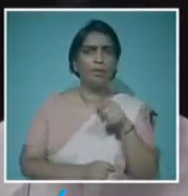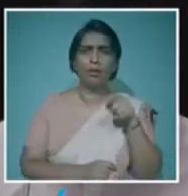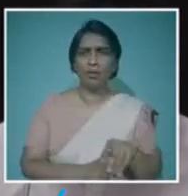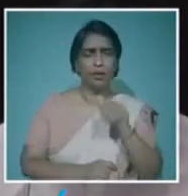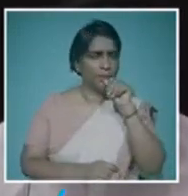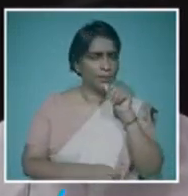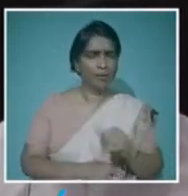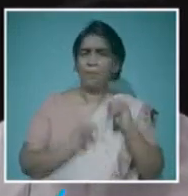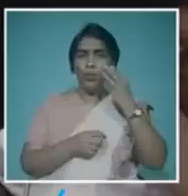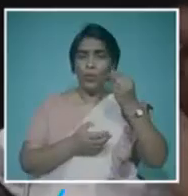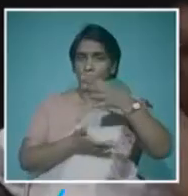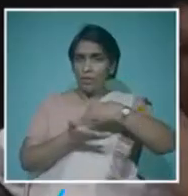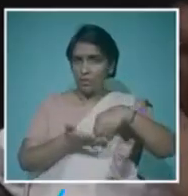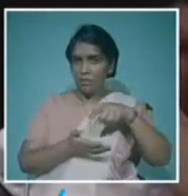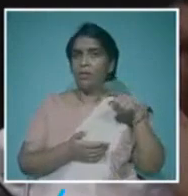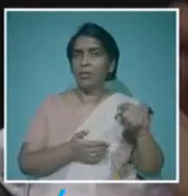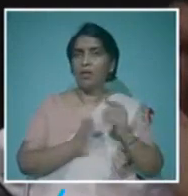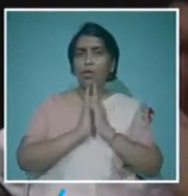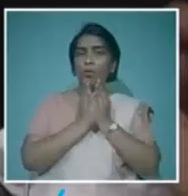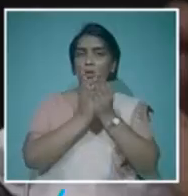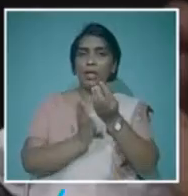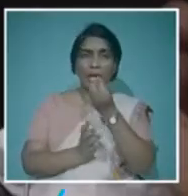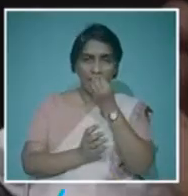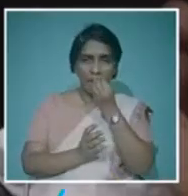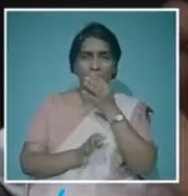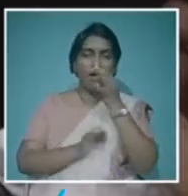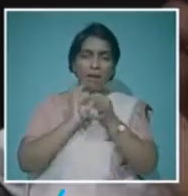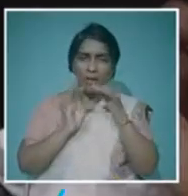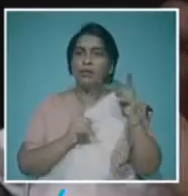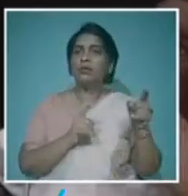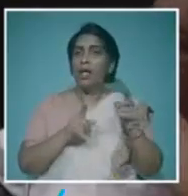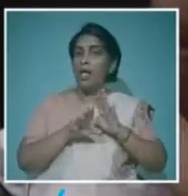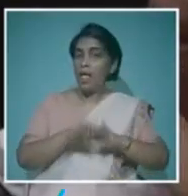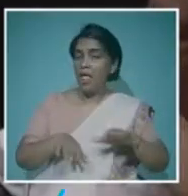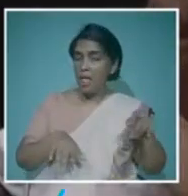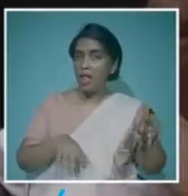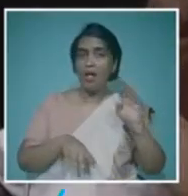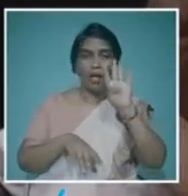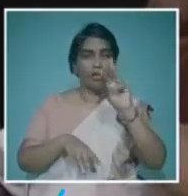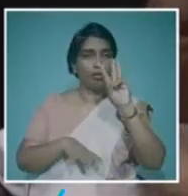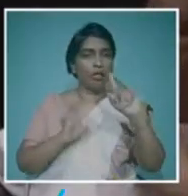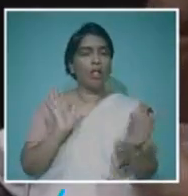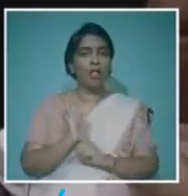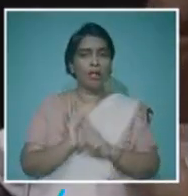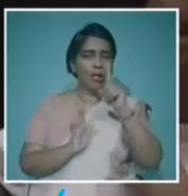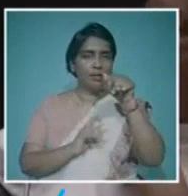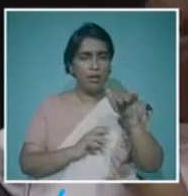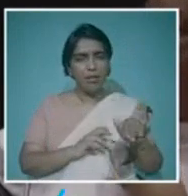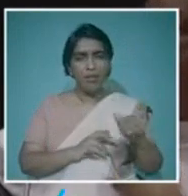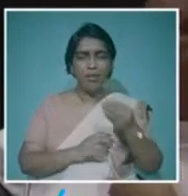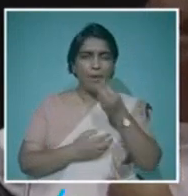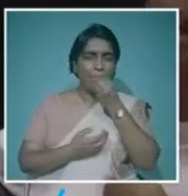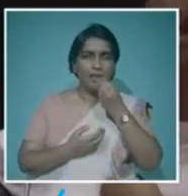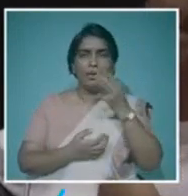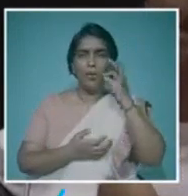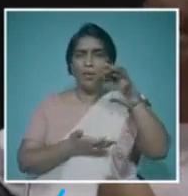හරි අසාධාරණ කතාවක්. බුද්ධ පූජාව කෑවයි කියලා කතාවක් ගියානේ. එතකොට දරුව 43 ලක්ෂයක් ඉන්නකොට ඒක දරුවෙකුගේ වෙන්නේ නැති ඒක